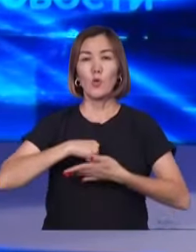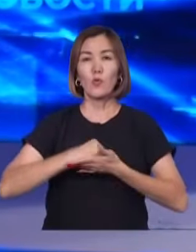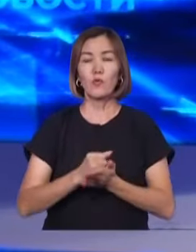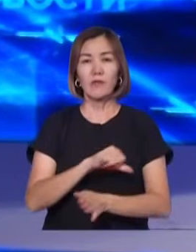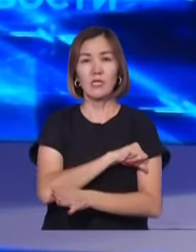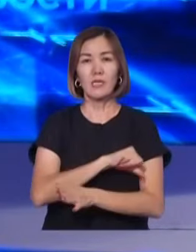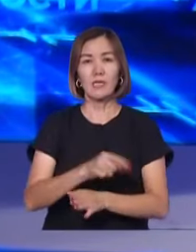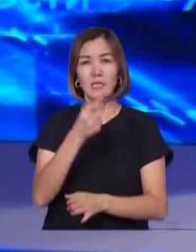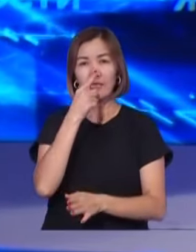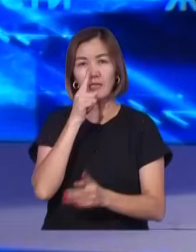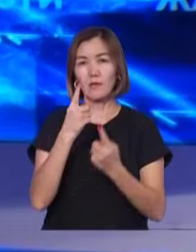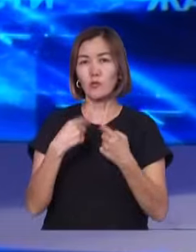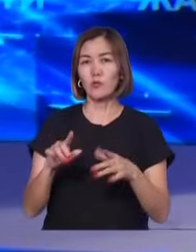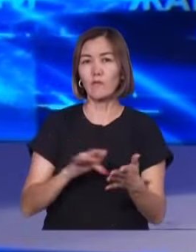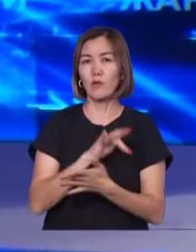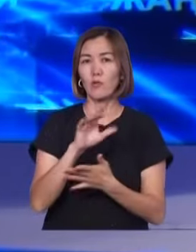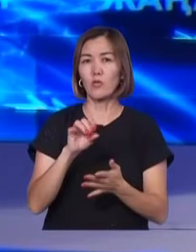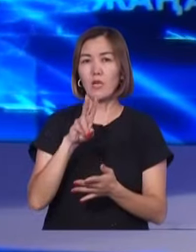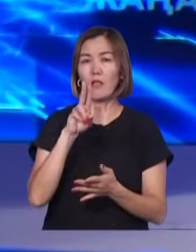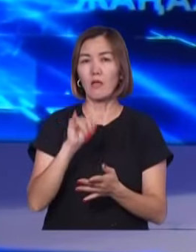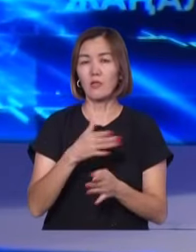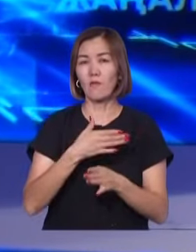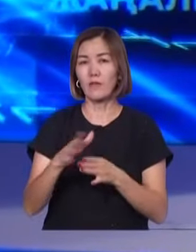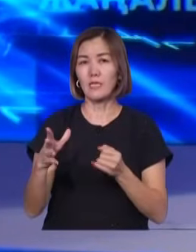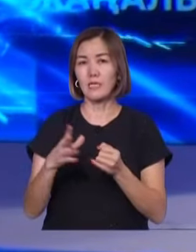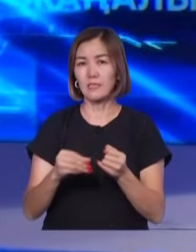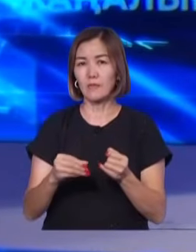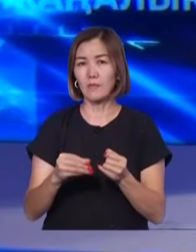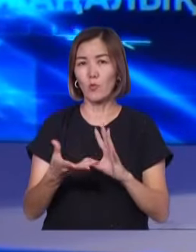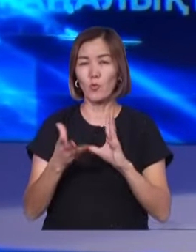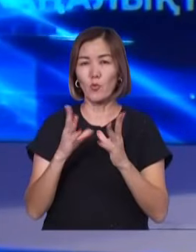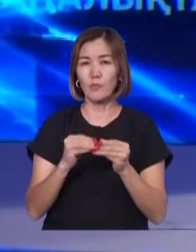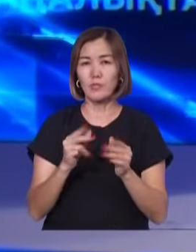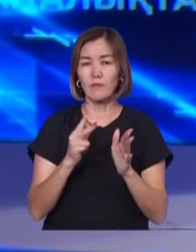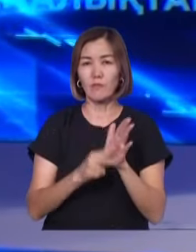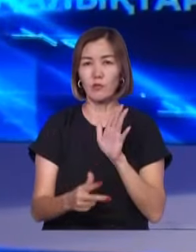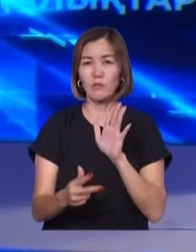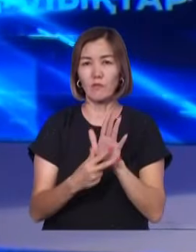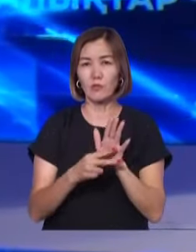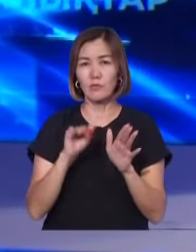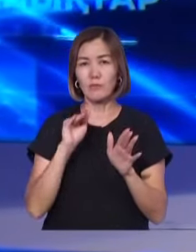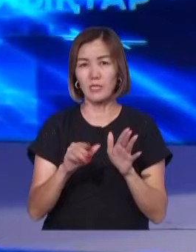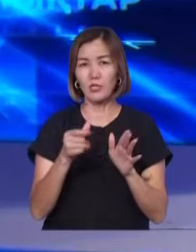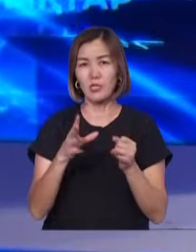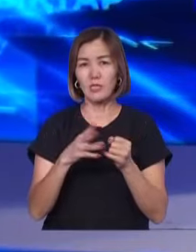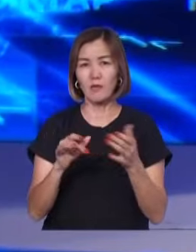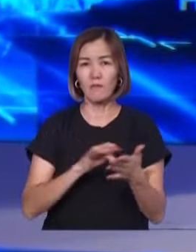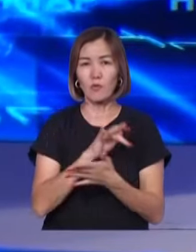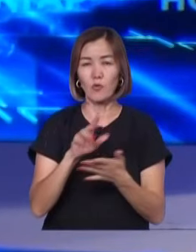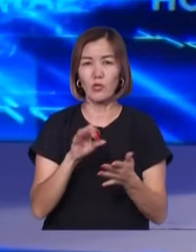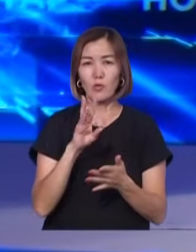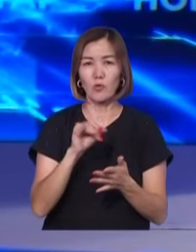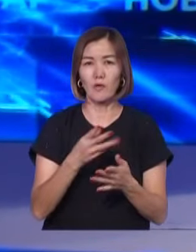границ недавно созданного города Алатау выделение земельных участков общей площадью 88.000 геров в городе